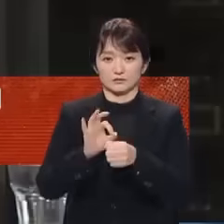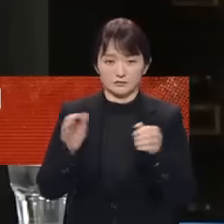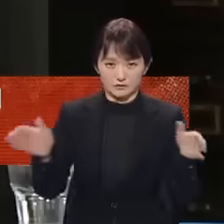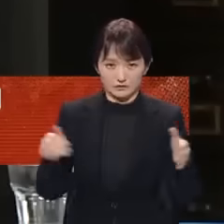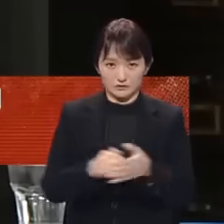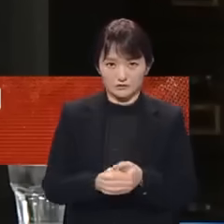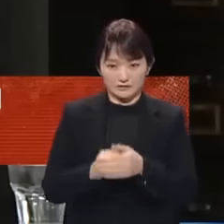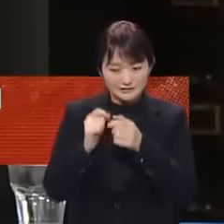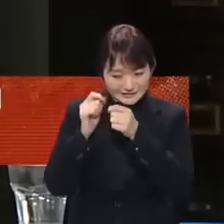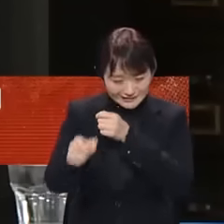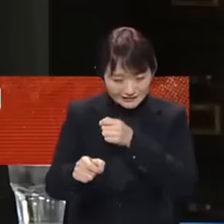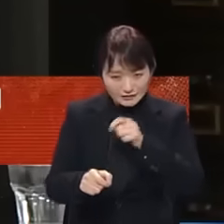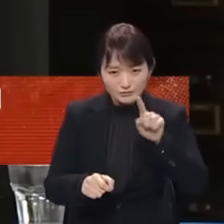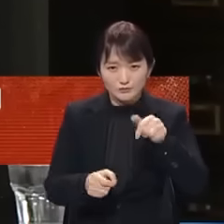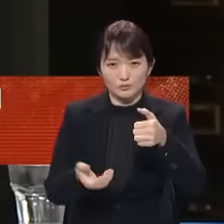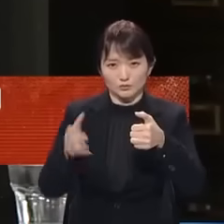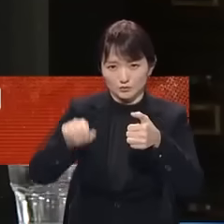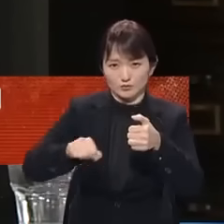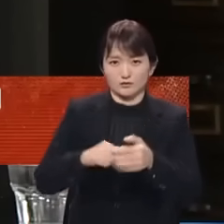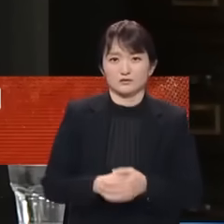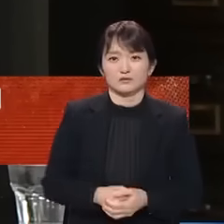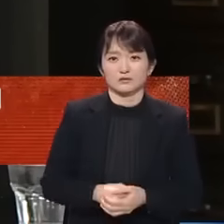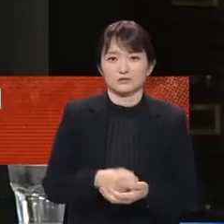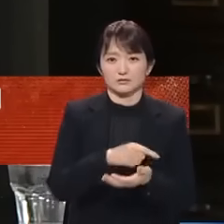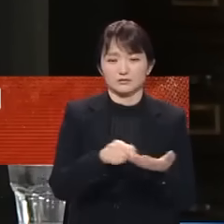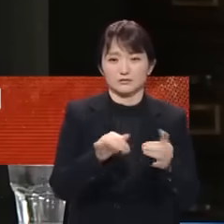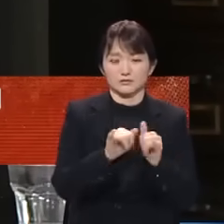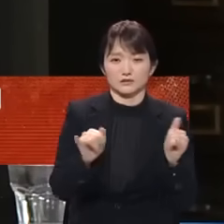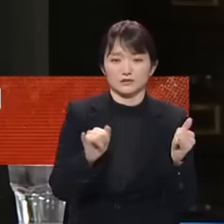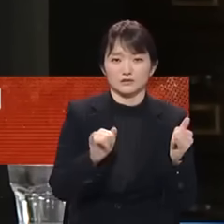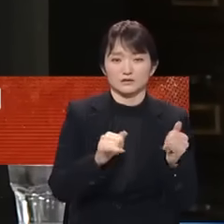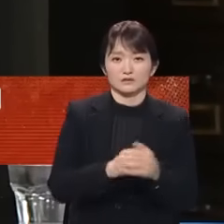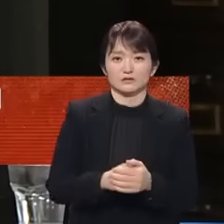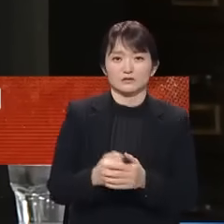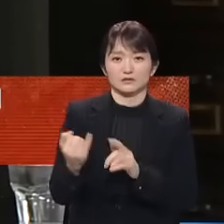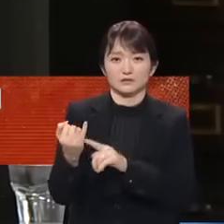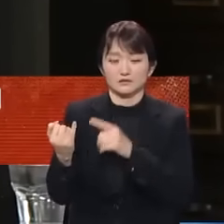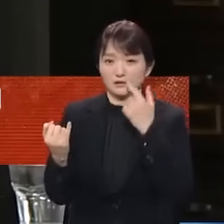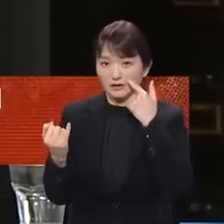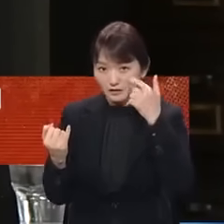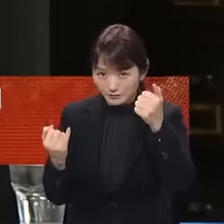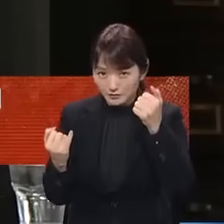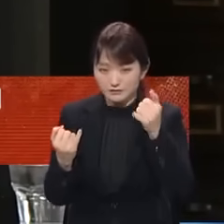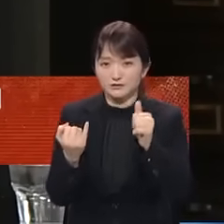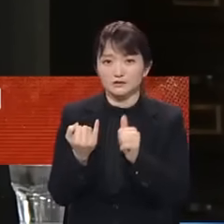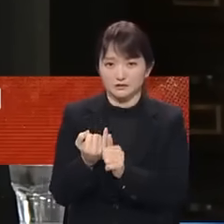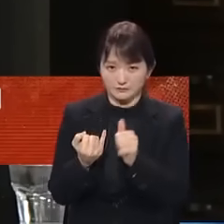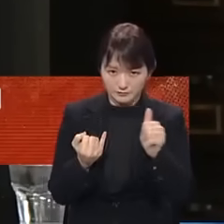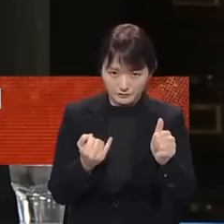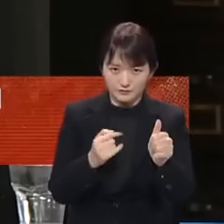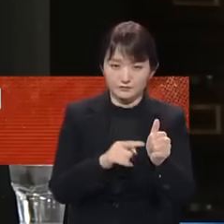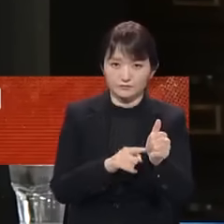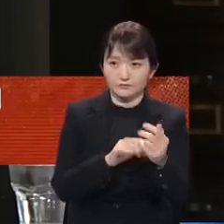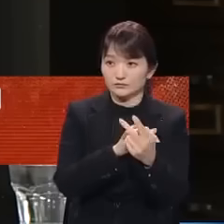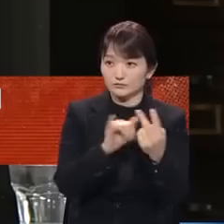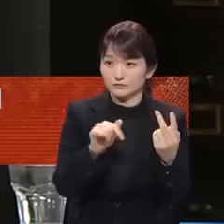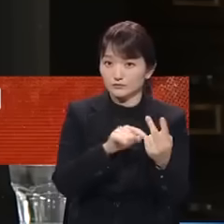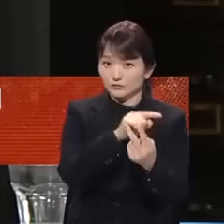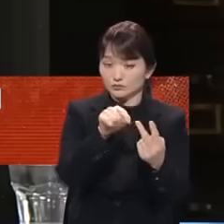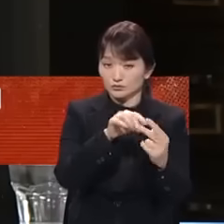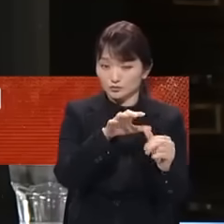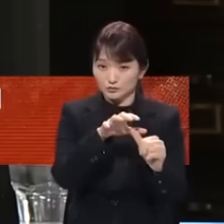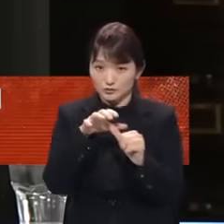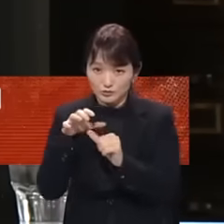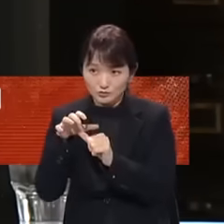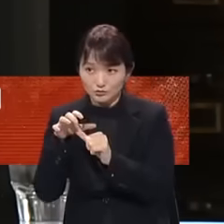사기를 친 거예요. 이 피해자들은 여성의 부친, 전직 구청장, 남편, 교수, 이 후광 효과를